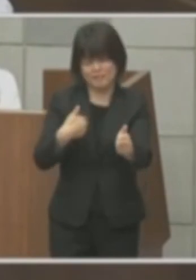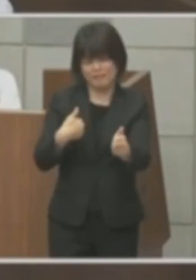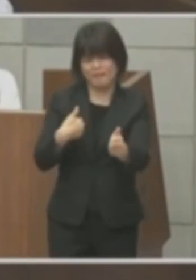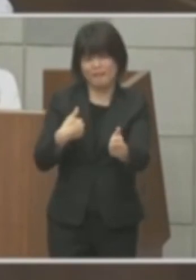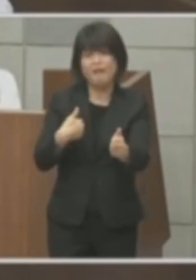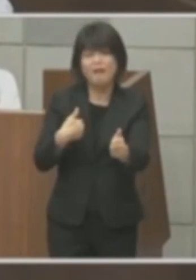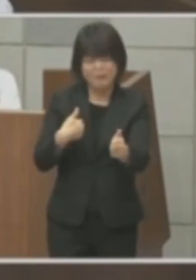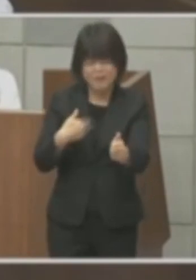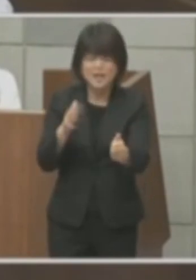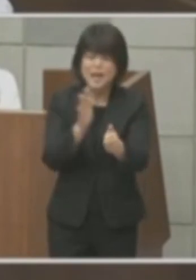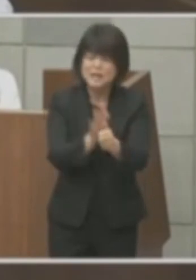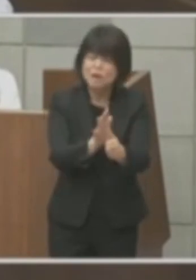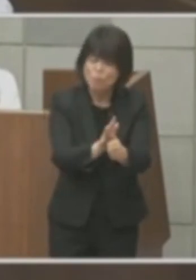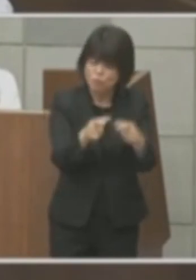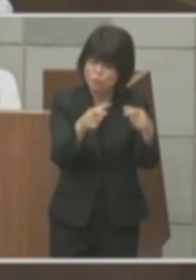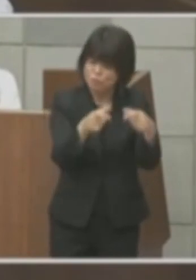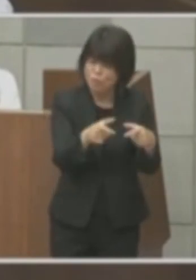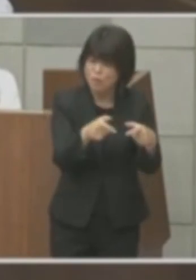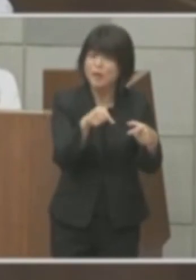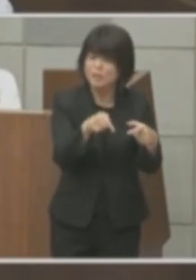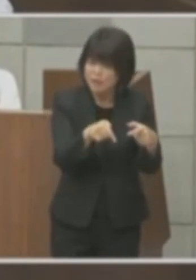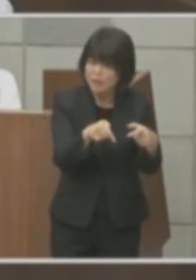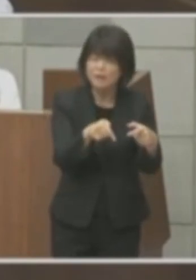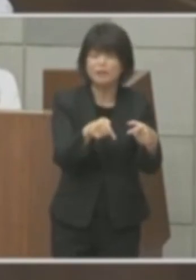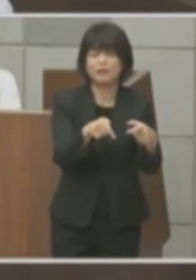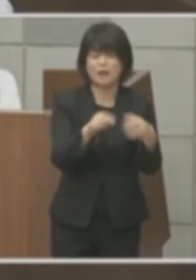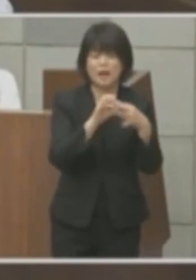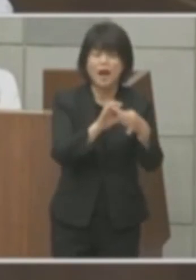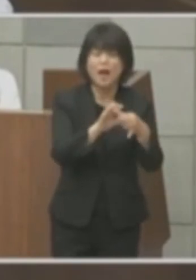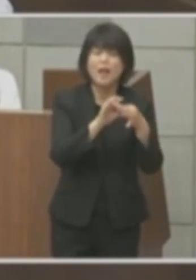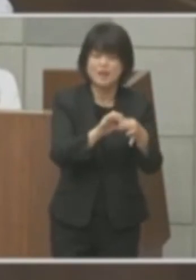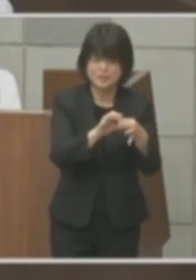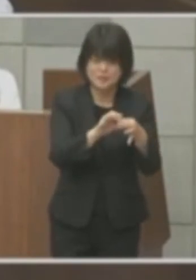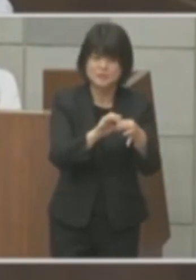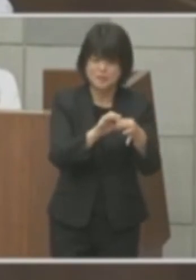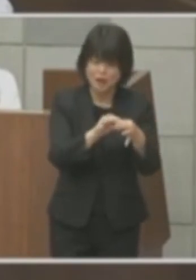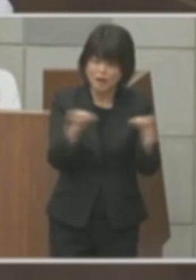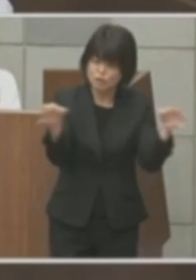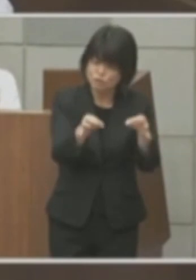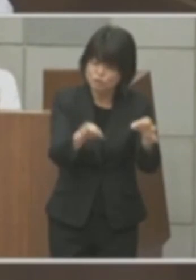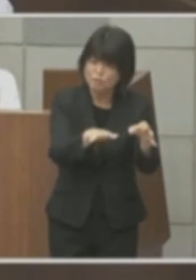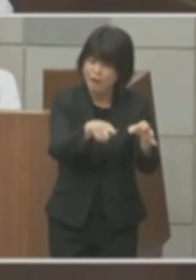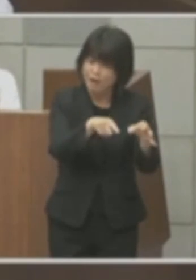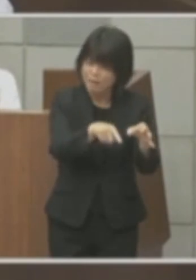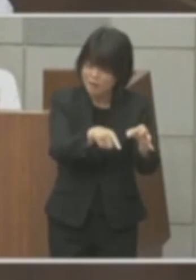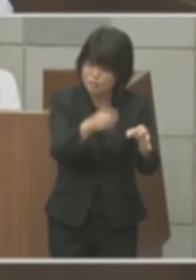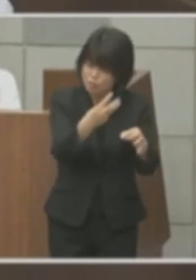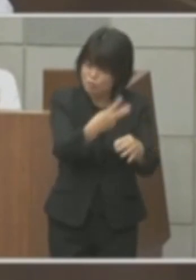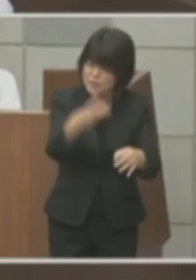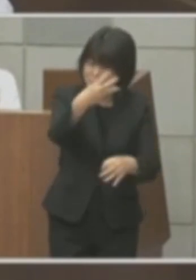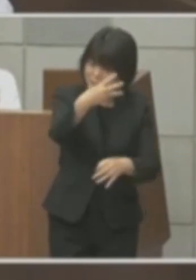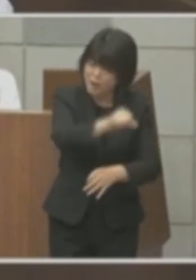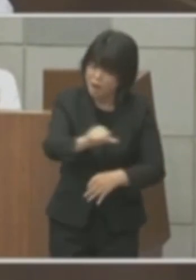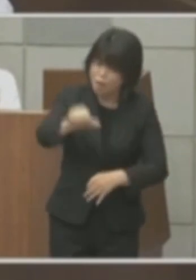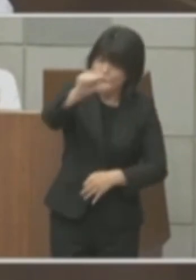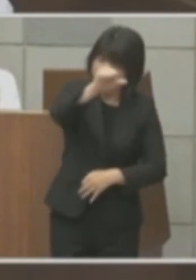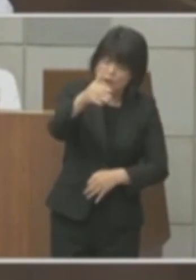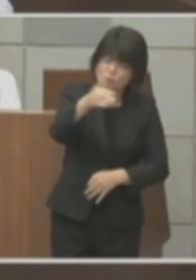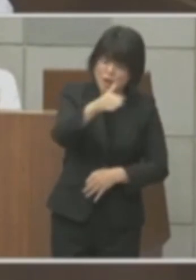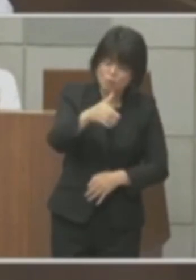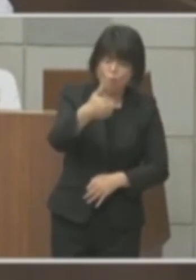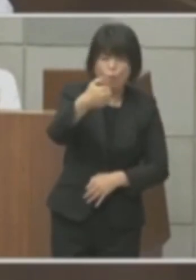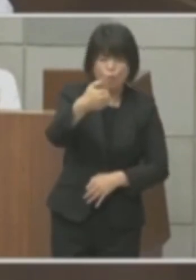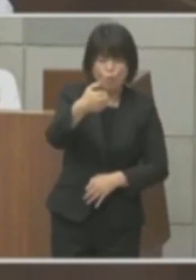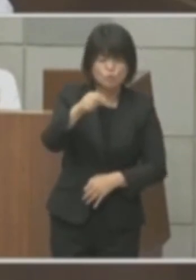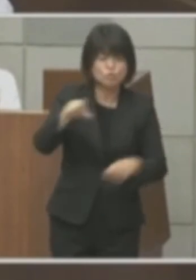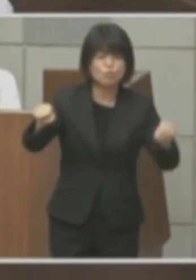と、サポート利用券に関連した需給も見込まれ、その3倍から5倍の50億円を